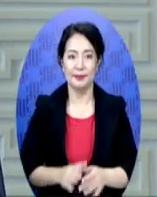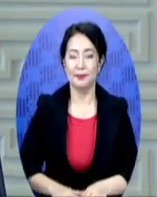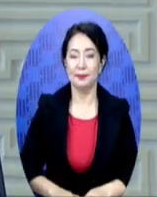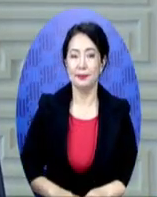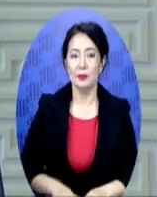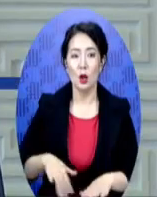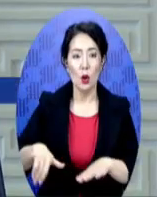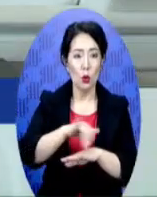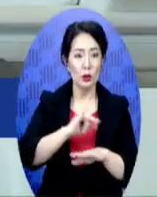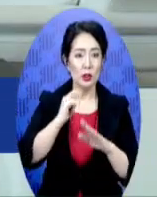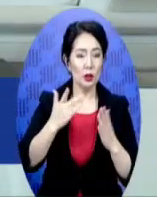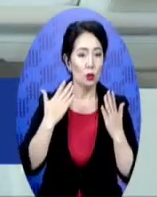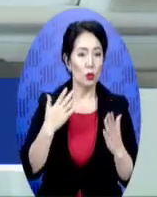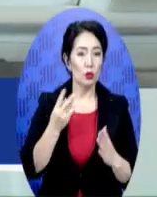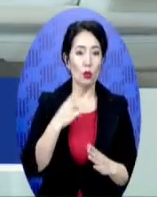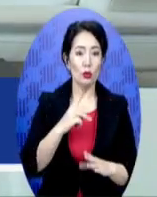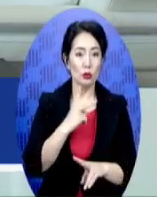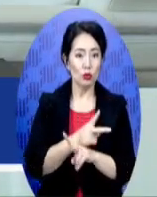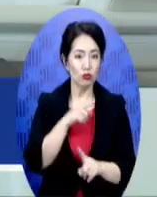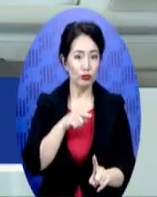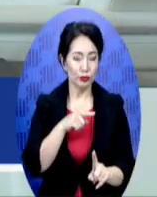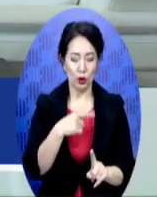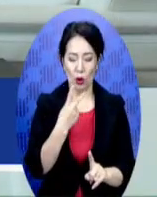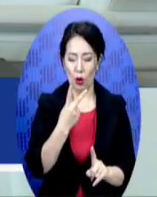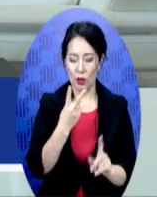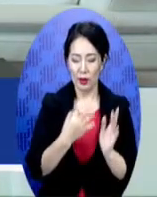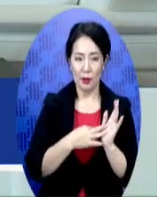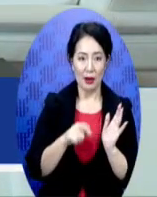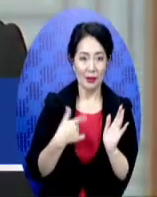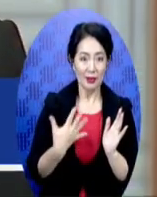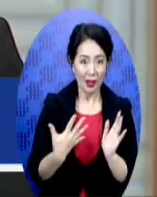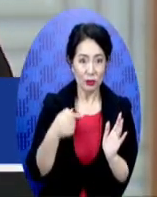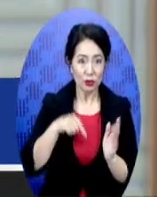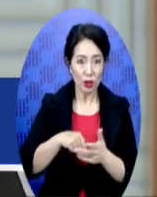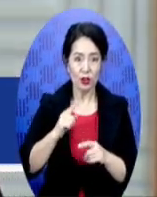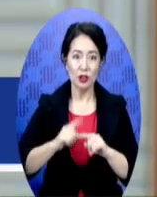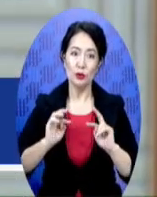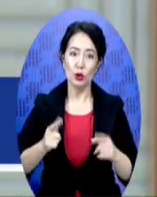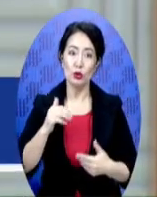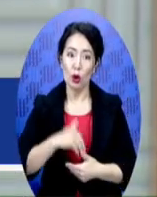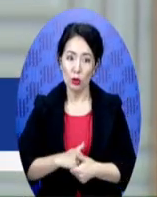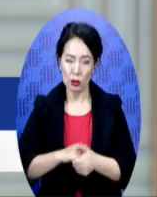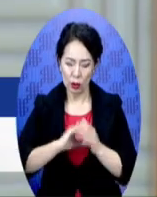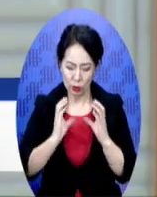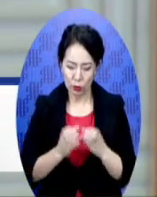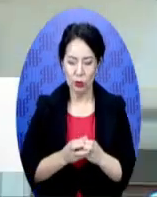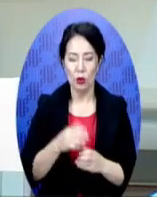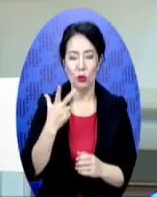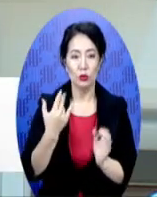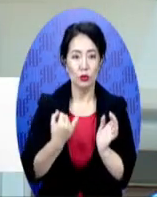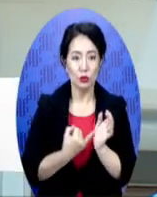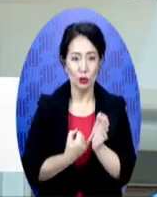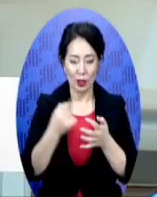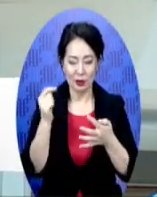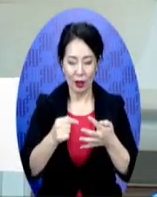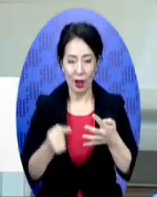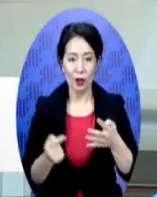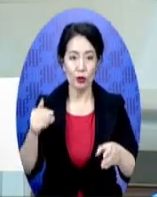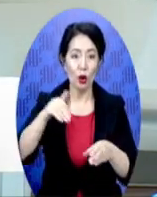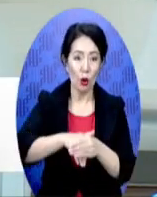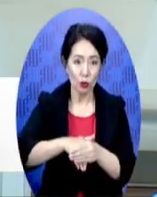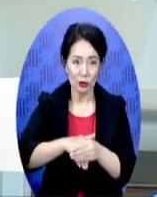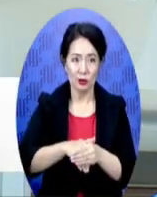Улсын хурл үндсэн хуулийн 28.5% нэмэлт өөрчлөлт оруулж нийт 36 заалтыг тусгасан гэдгийг улсын хурлын дарга